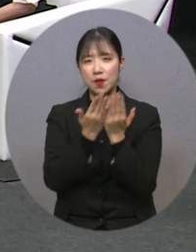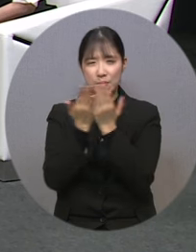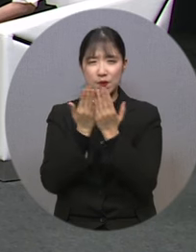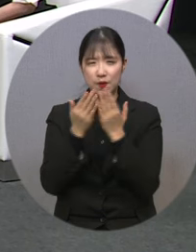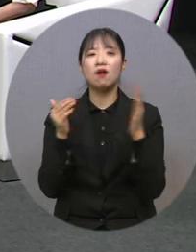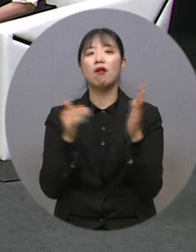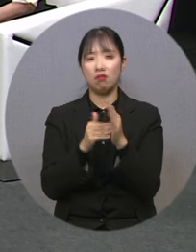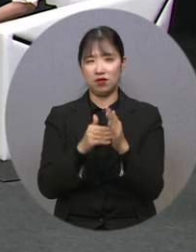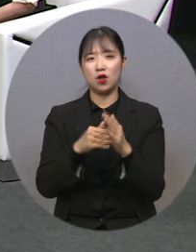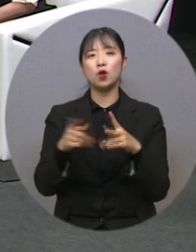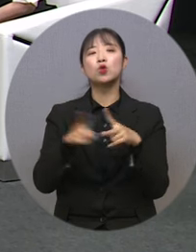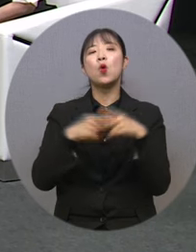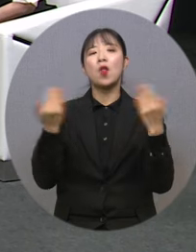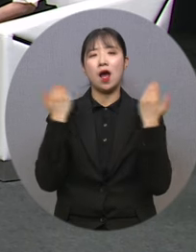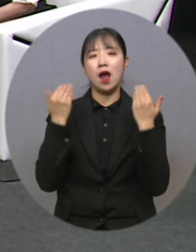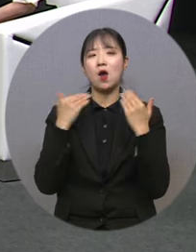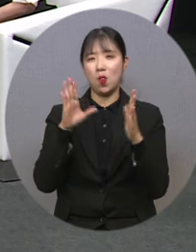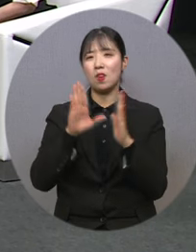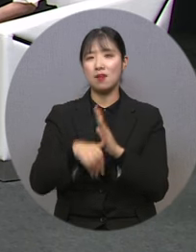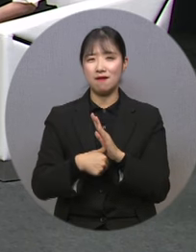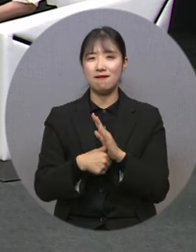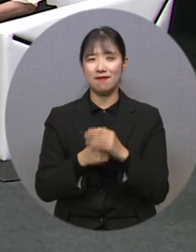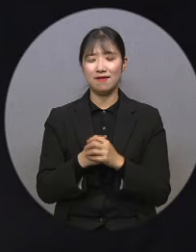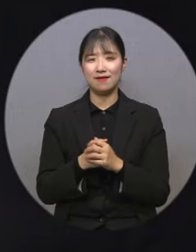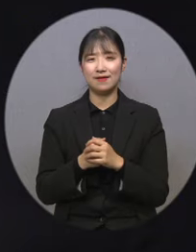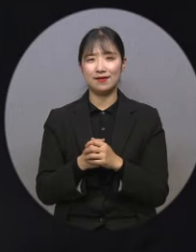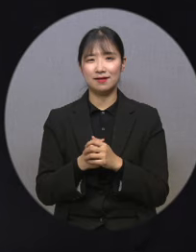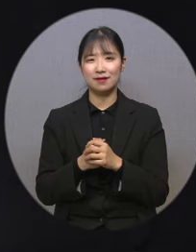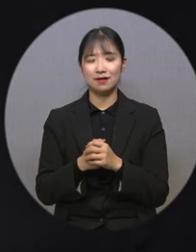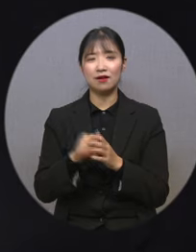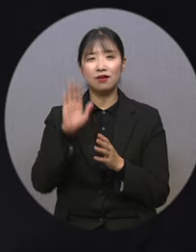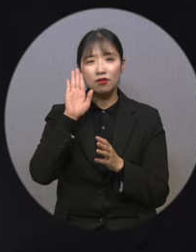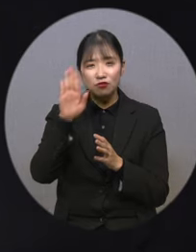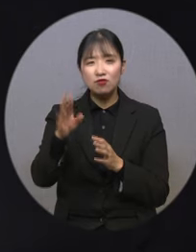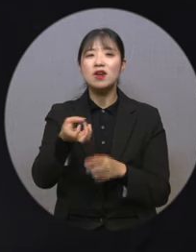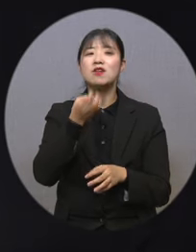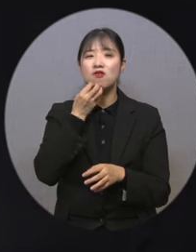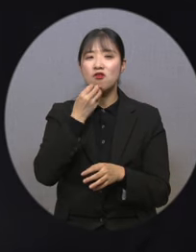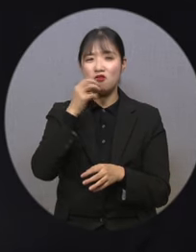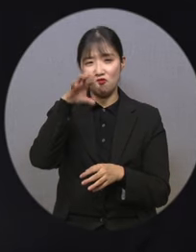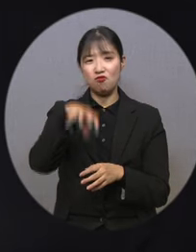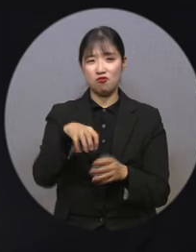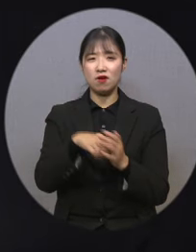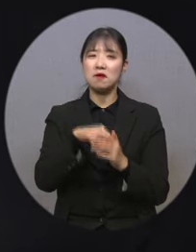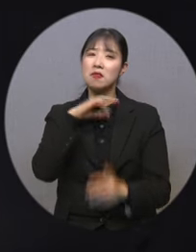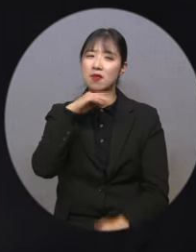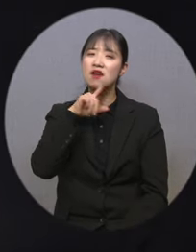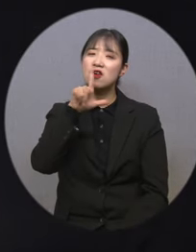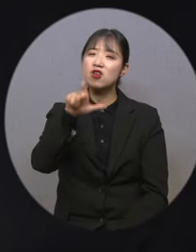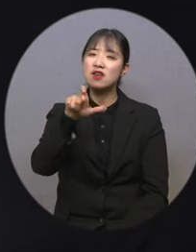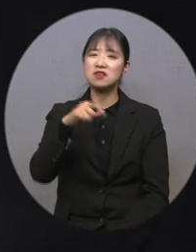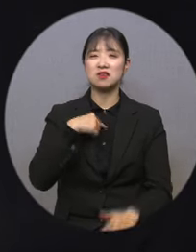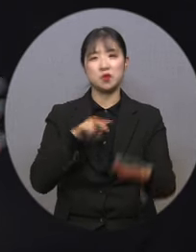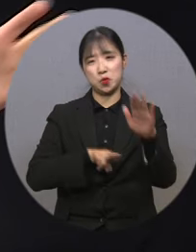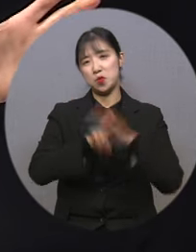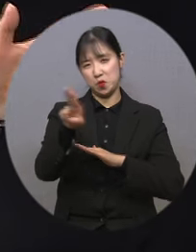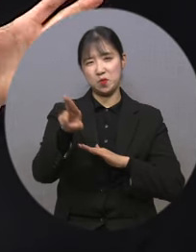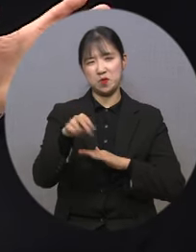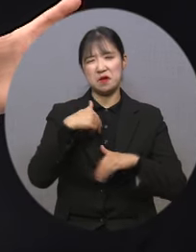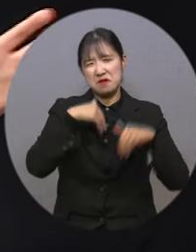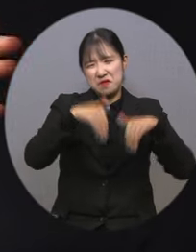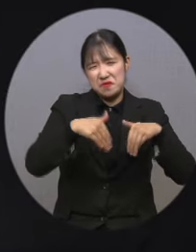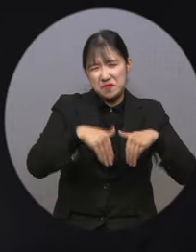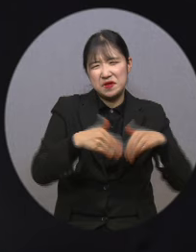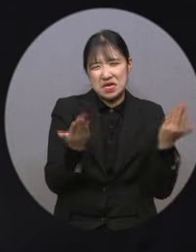시절에. 고등학교 3학년 영어까지 떼요. 예. 그리고 나서 이제 서울로 15살 때 도망을 와요. 머슴을